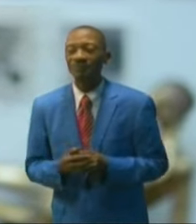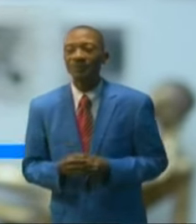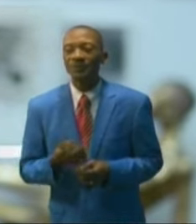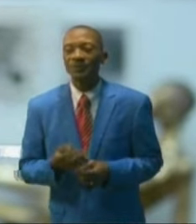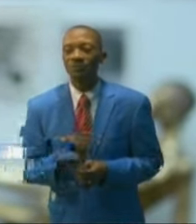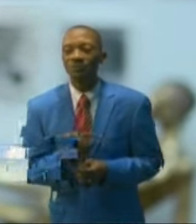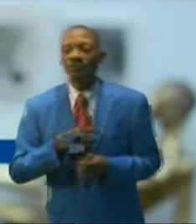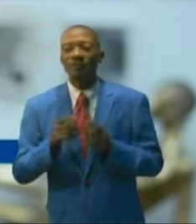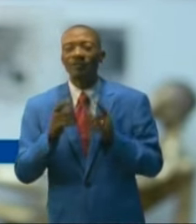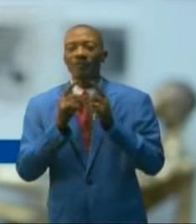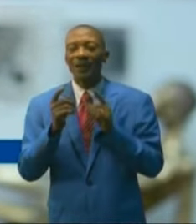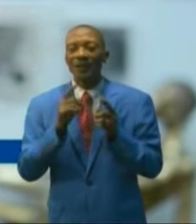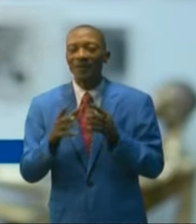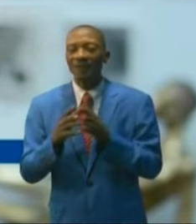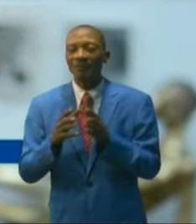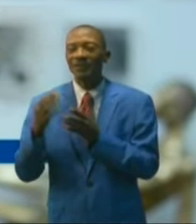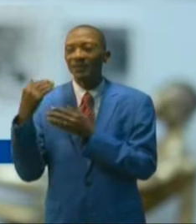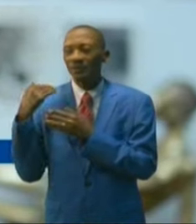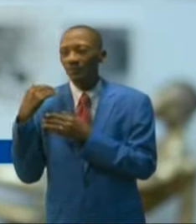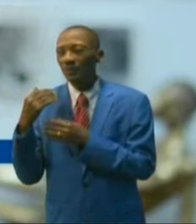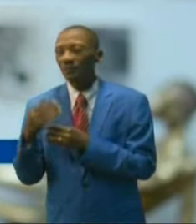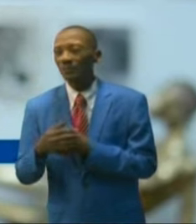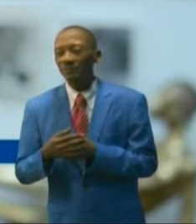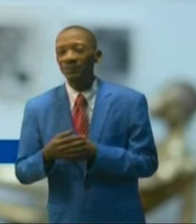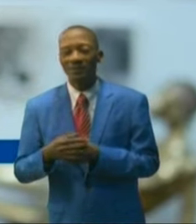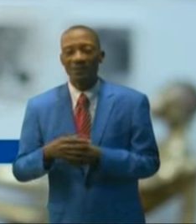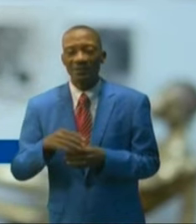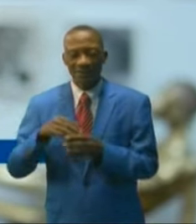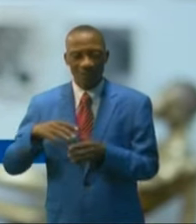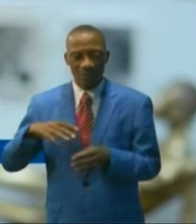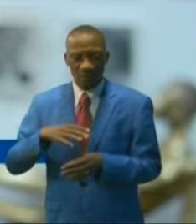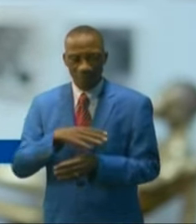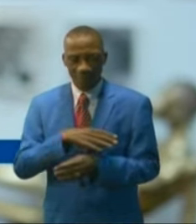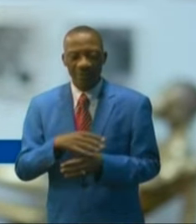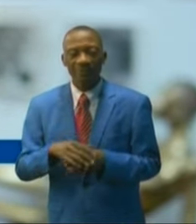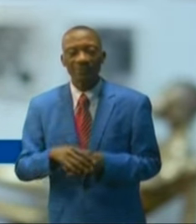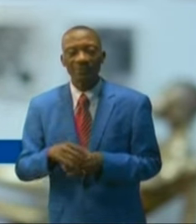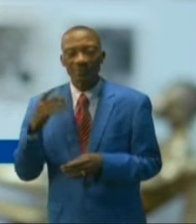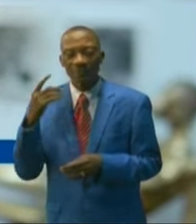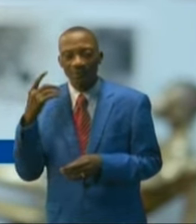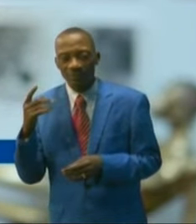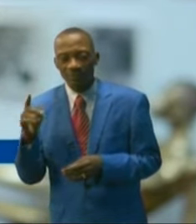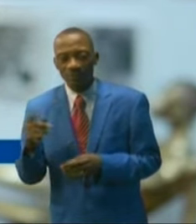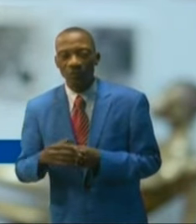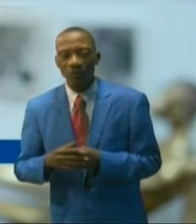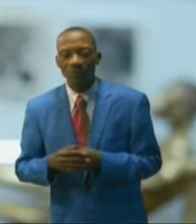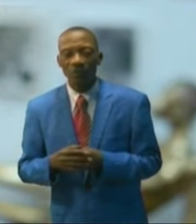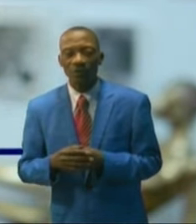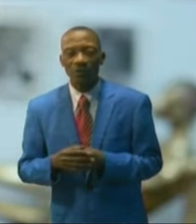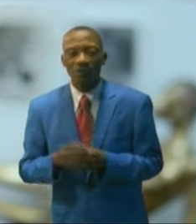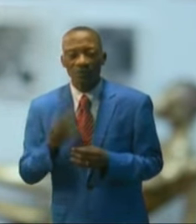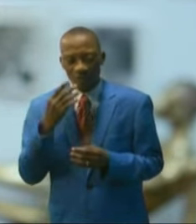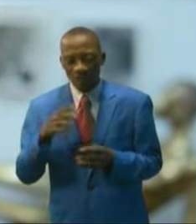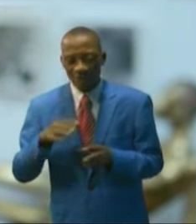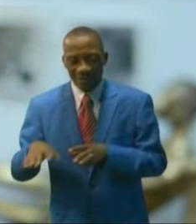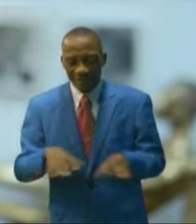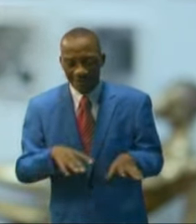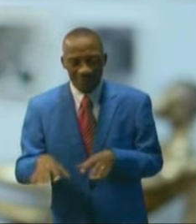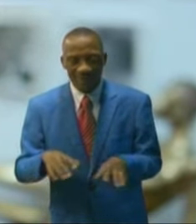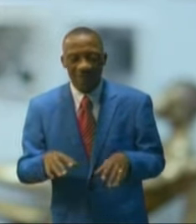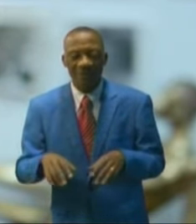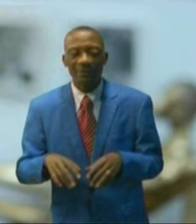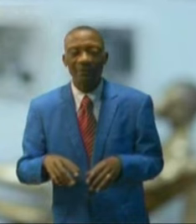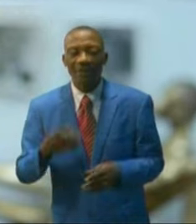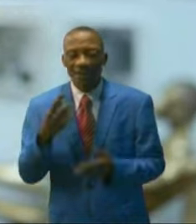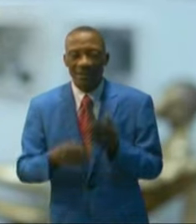nous sommes très accompagnés par l'Africa CDC dans cette mobilisation de ressources. D'ailleurs, grâce à Africa CDC, nous avons déjà pu, effectivement,